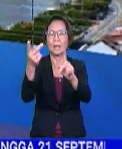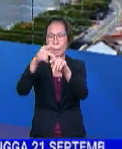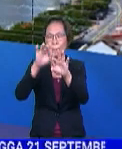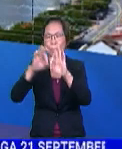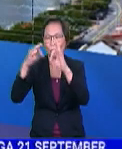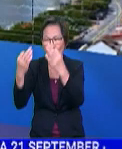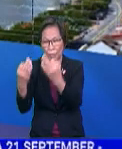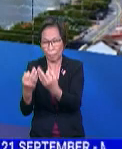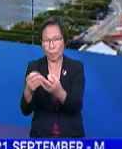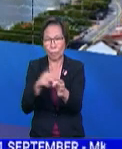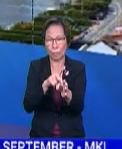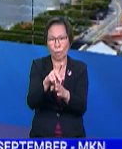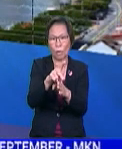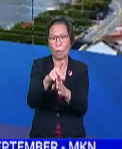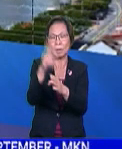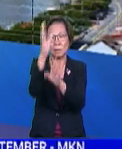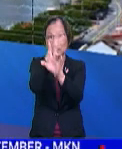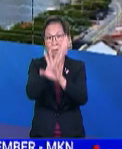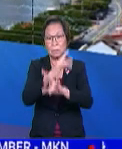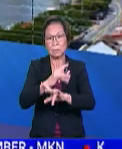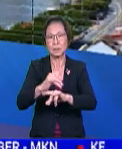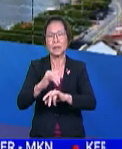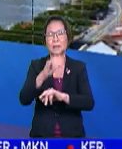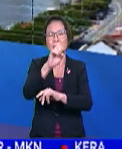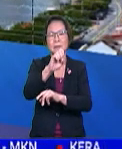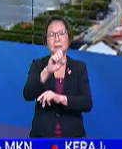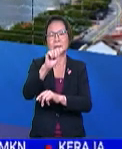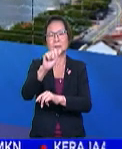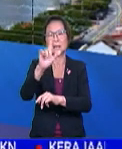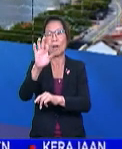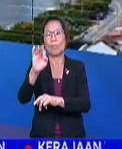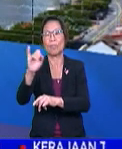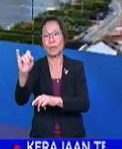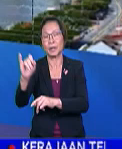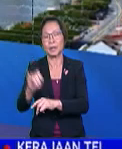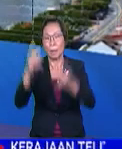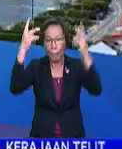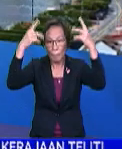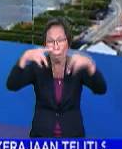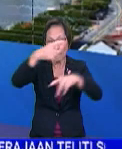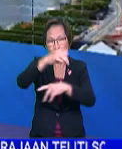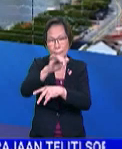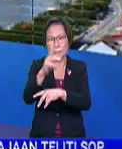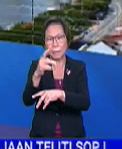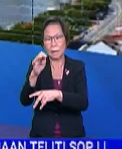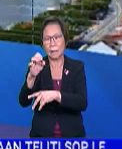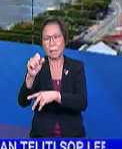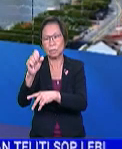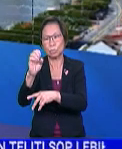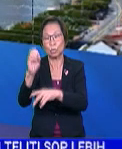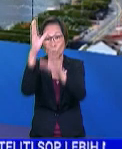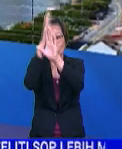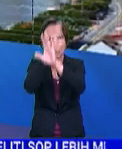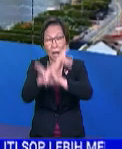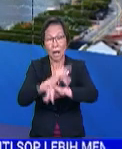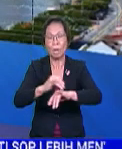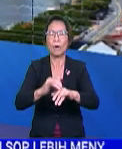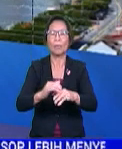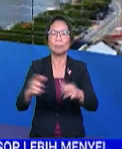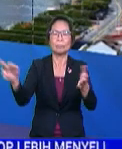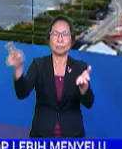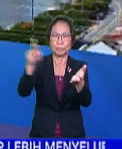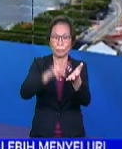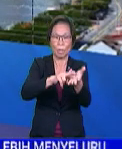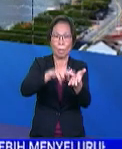pemain sapek profesional Sarawak Alairham Saufi Aiman Yahya. Pengarah Perkeso Negeri Sarawak Philip Sangkan dalam kenyataan medianya